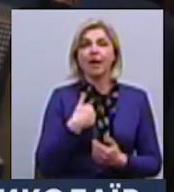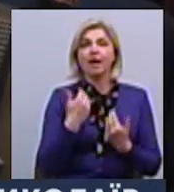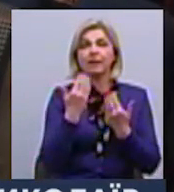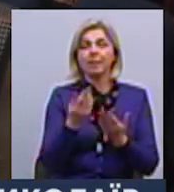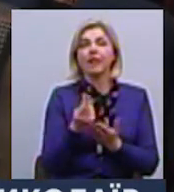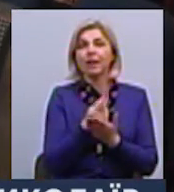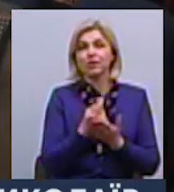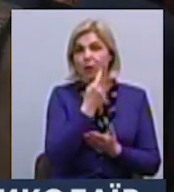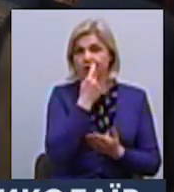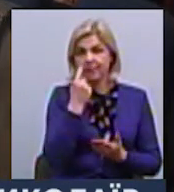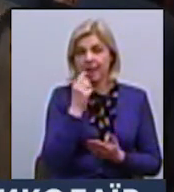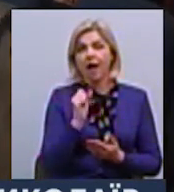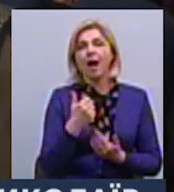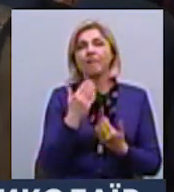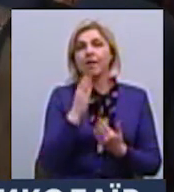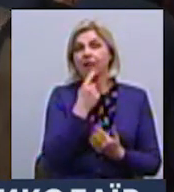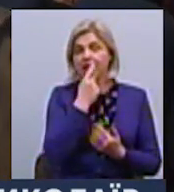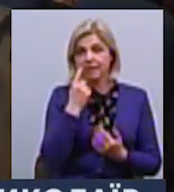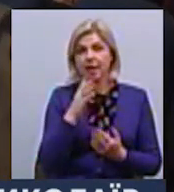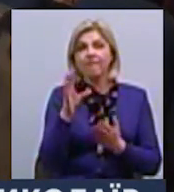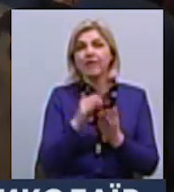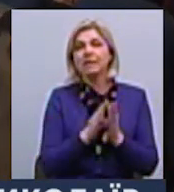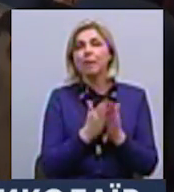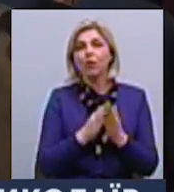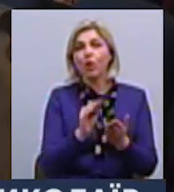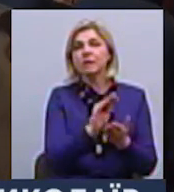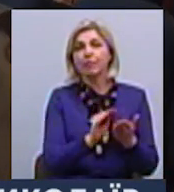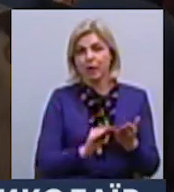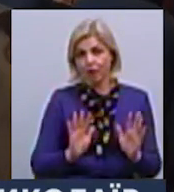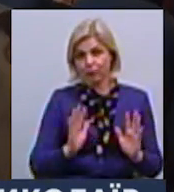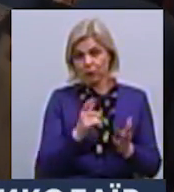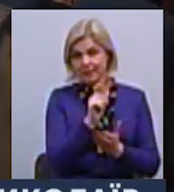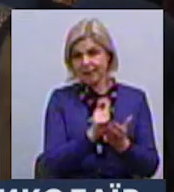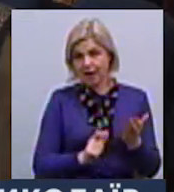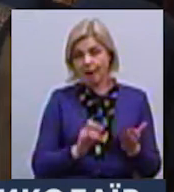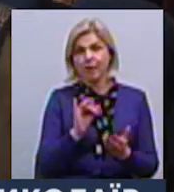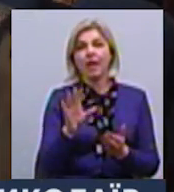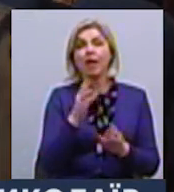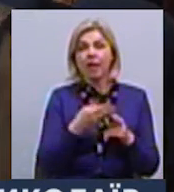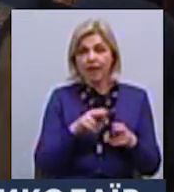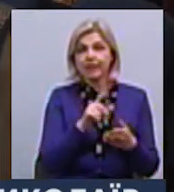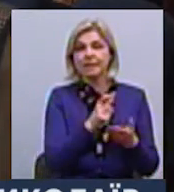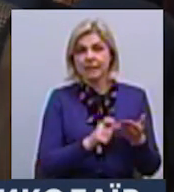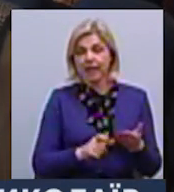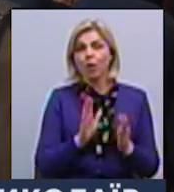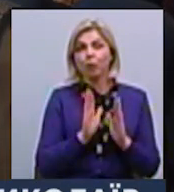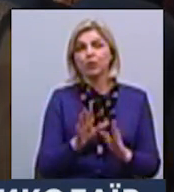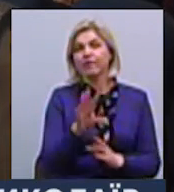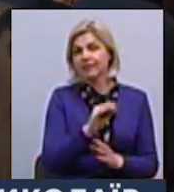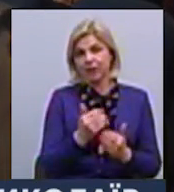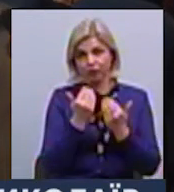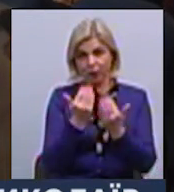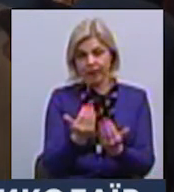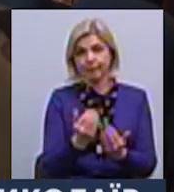море щастя. Любви. Весь блокнот іспішу вдруг стихами, і вони будуть всі лише твої.